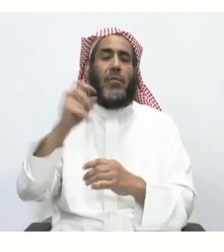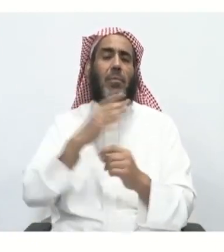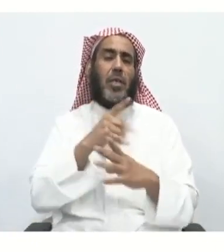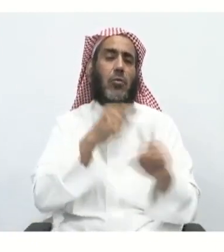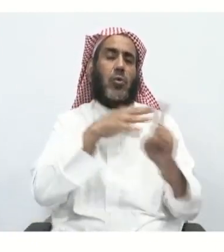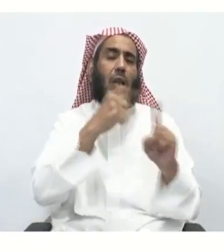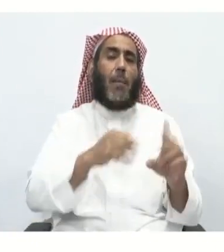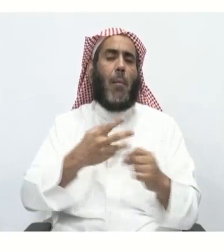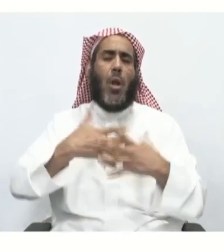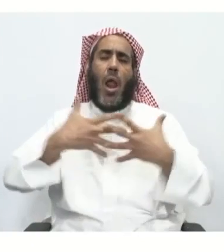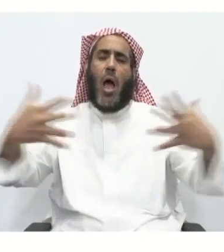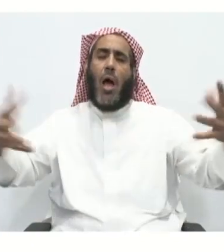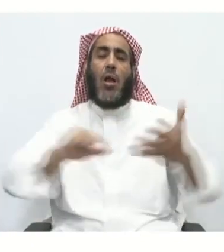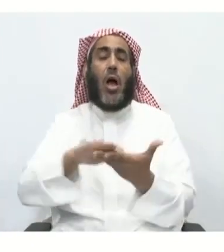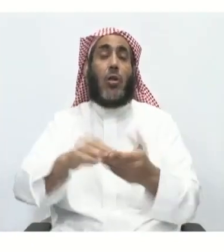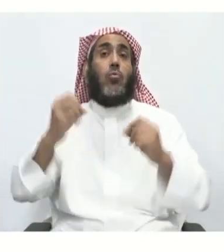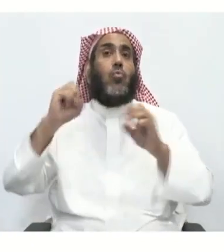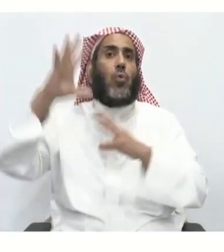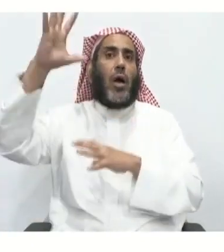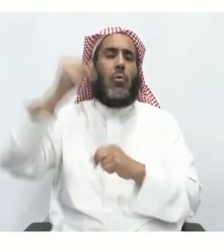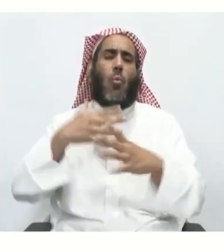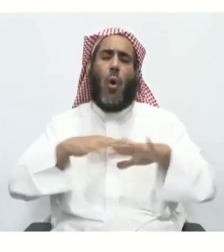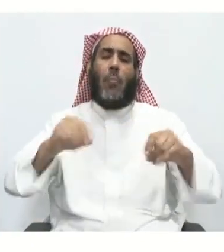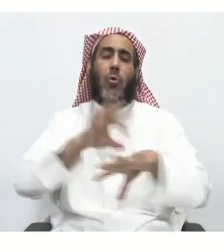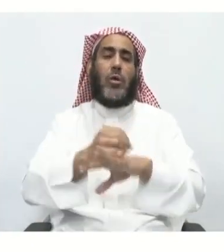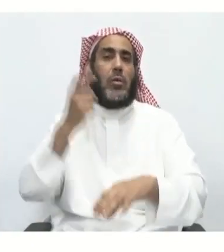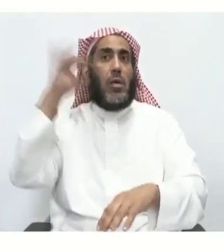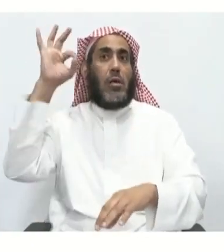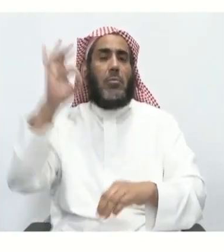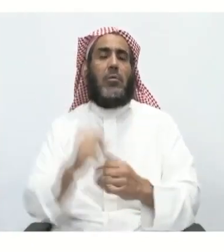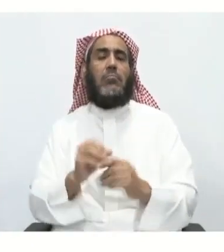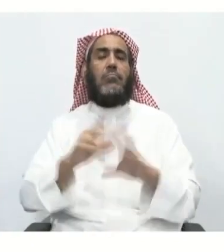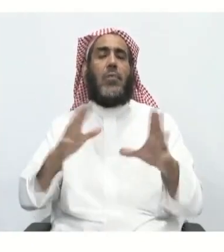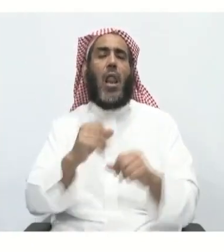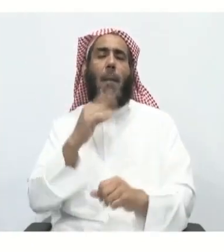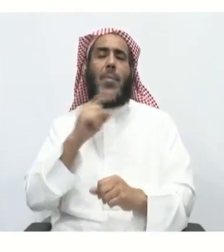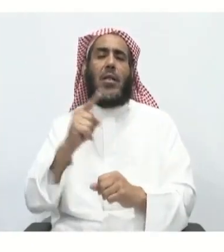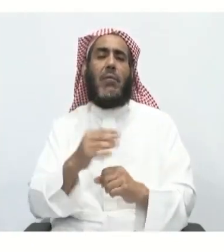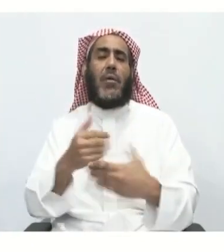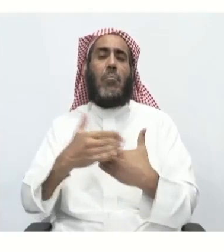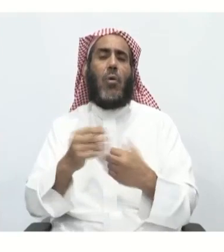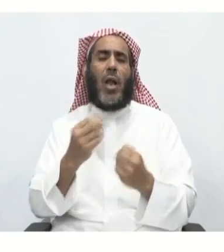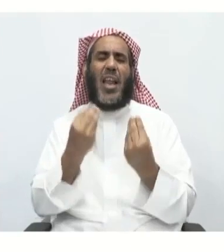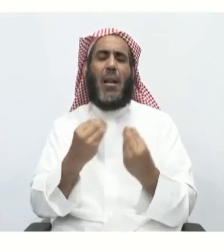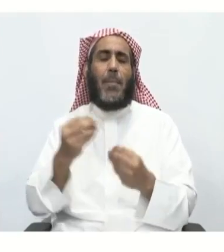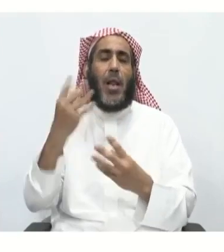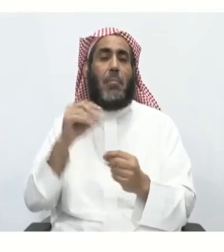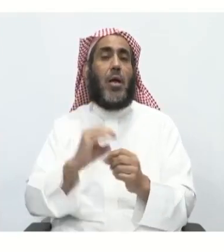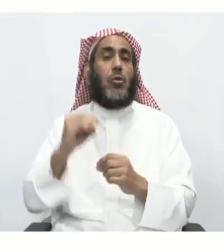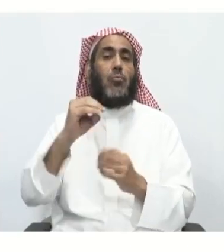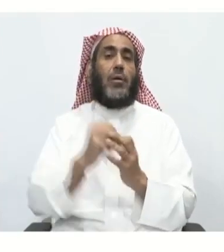وسلم املا الارض يا محمد نورا واغمر الناس حكمه ودهرا ايضا لم يكتفي اي من بالقليل من العلم هذه